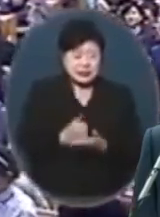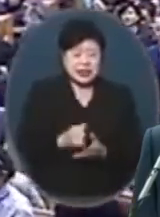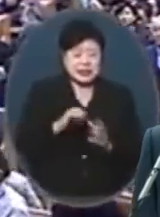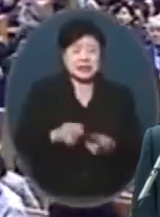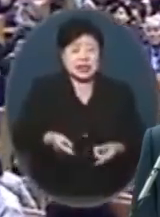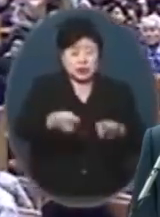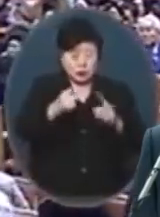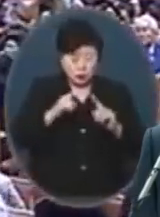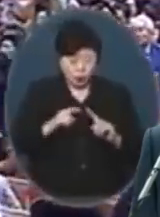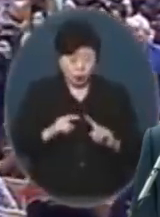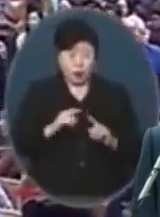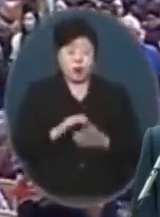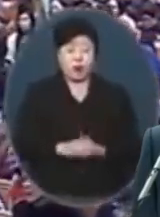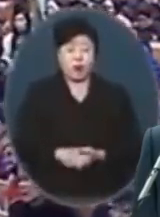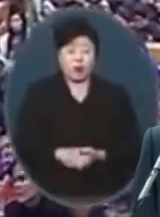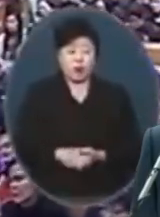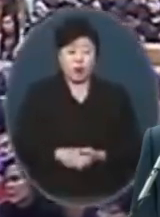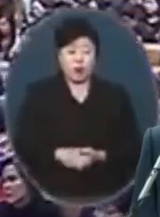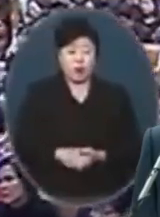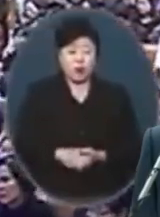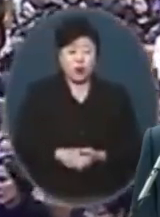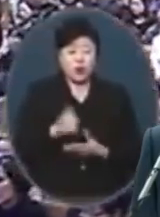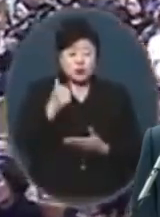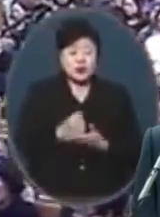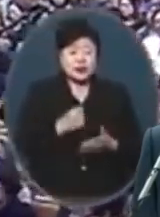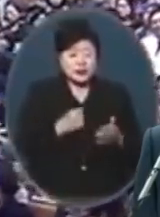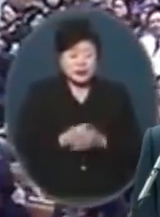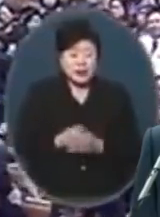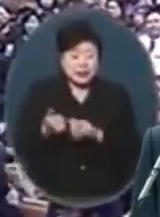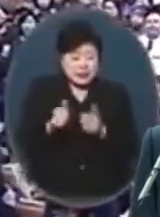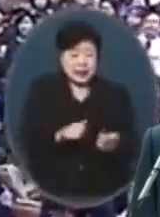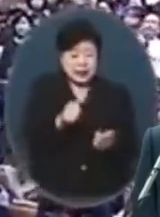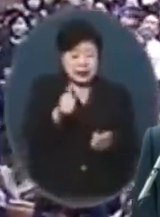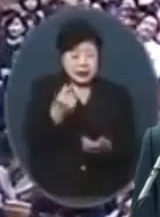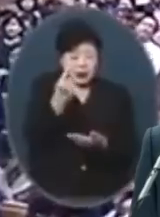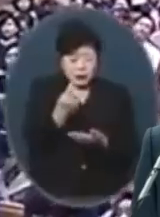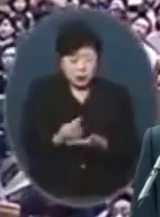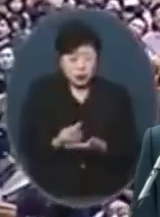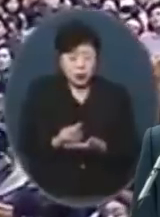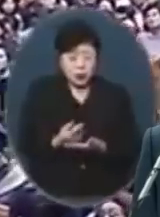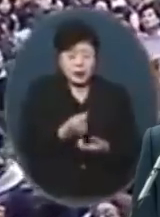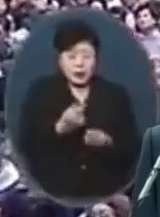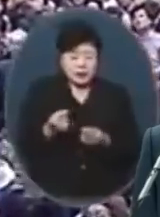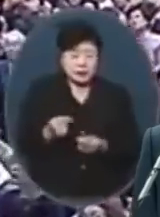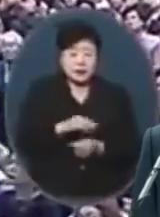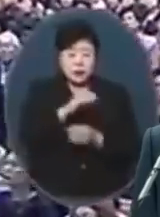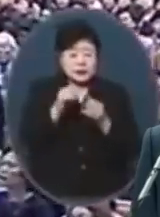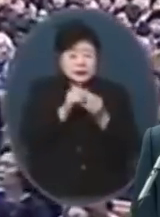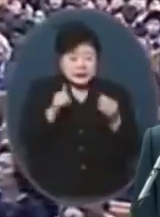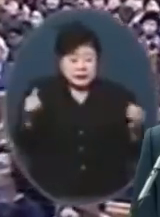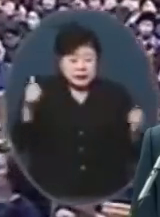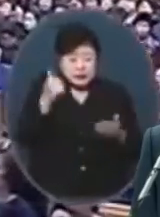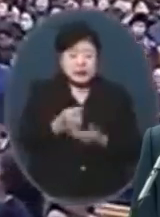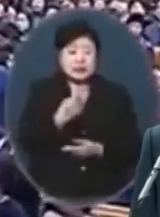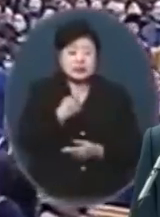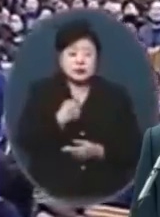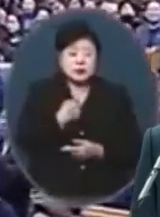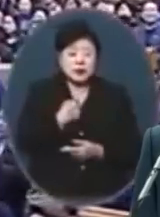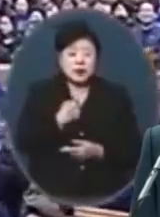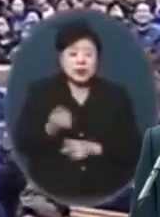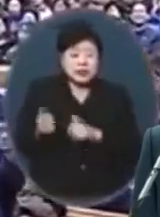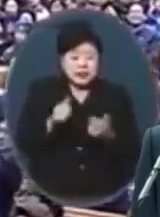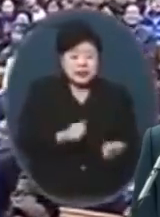세상에 죄가 세상에 들어오고 죄로 말미암아 사망에 들어왔나니 이와 같이 모든 사람이 죄를